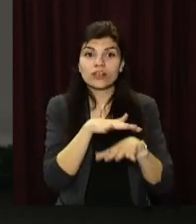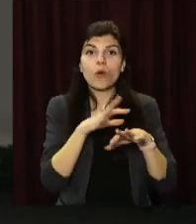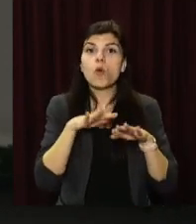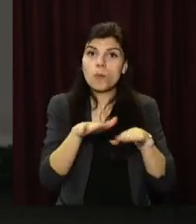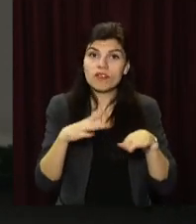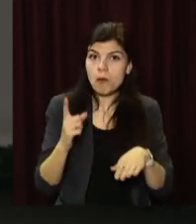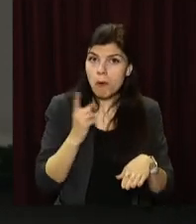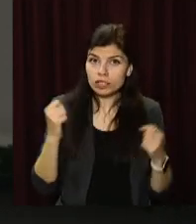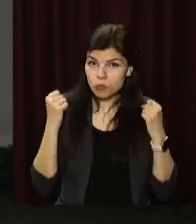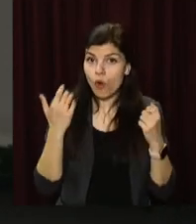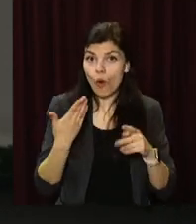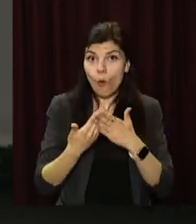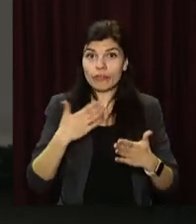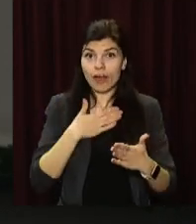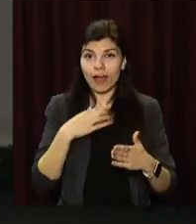мастер спорту.